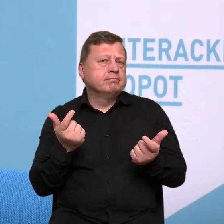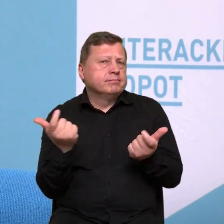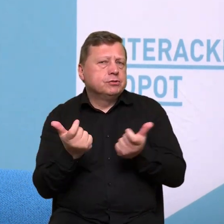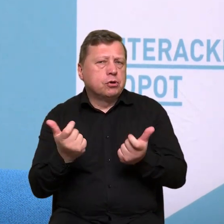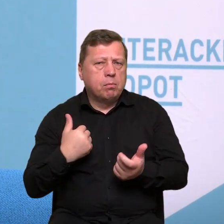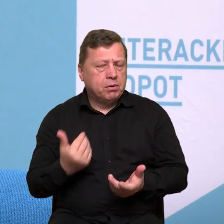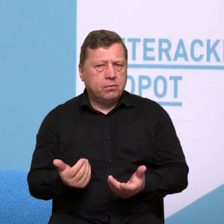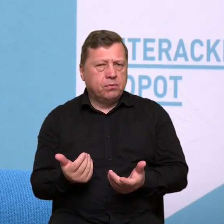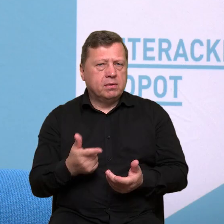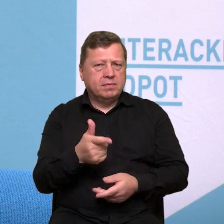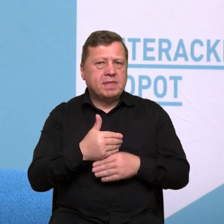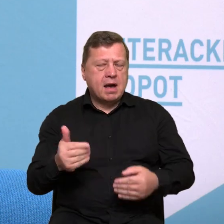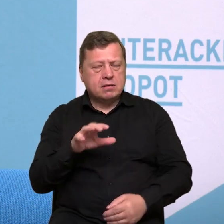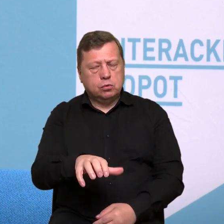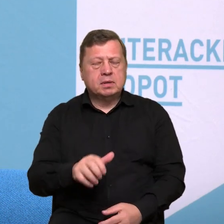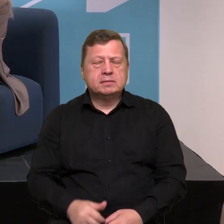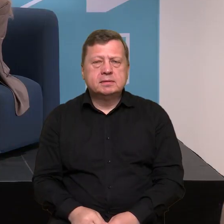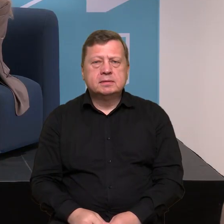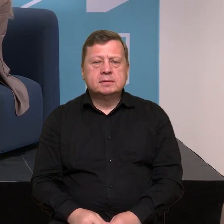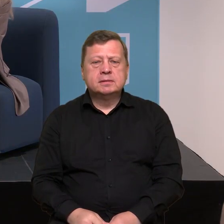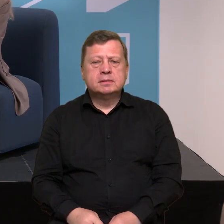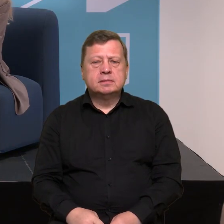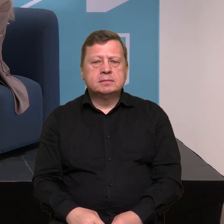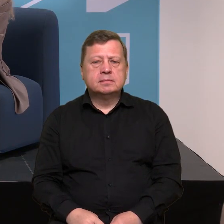tych realizacji teatralnych?